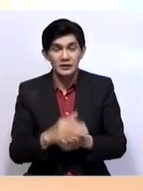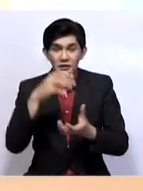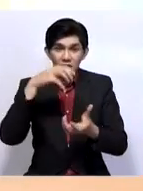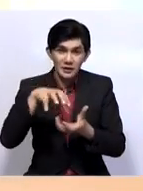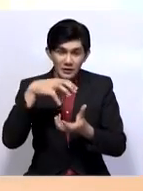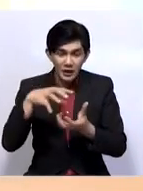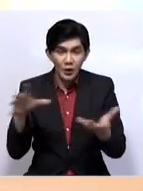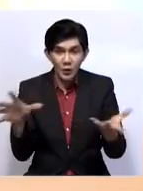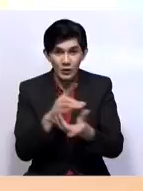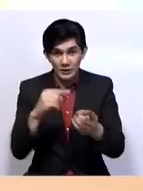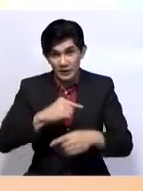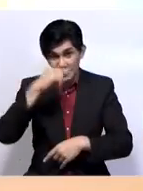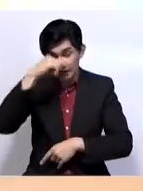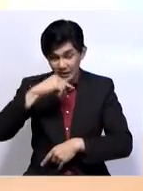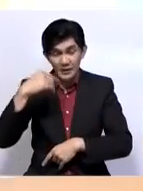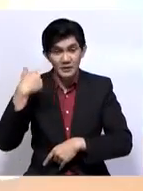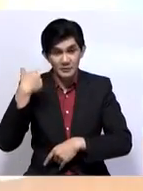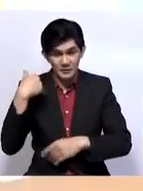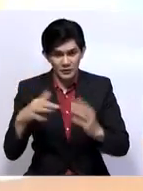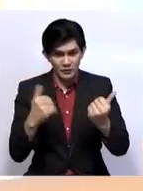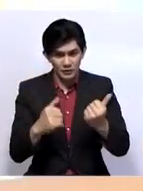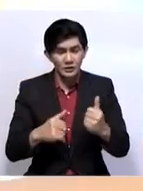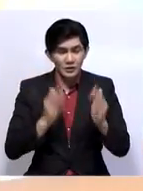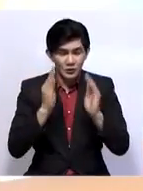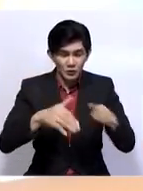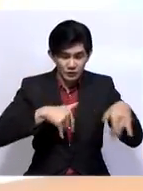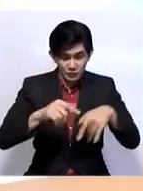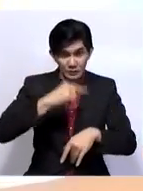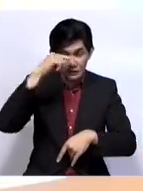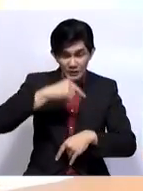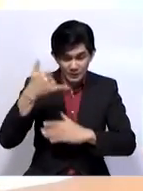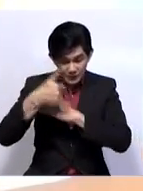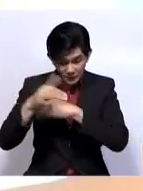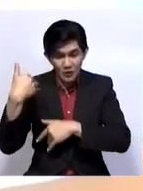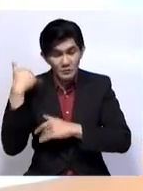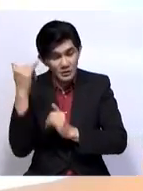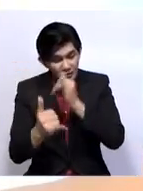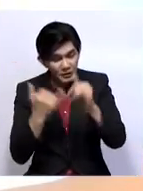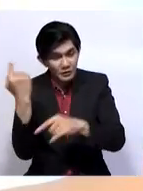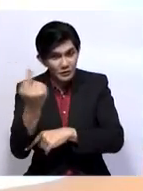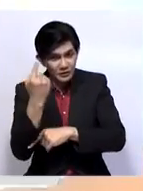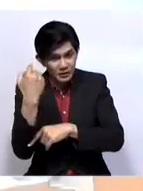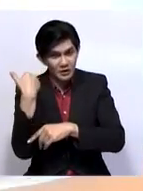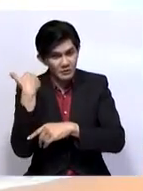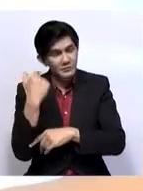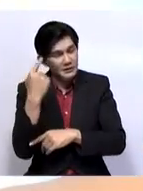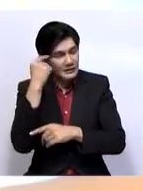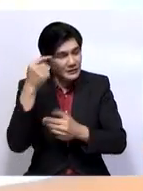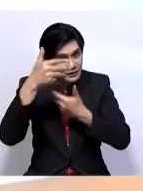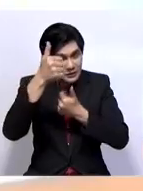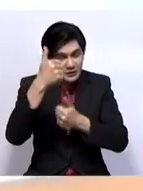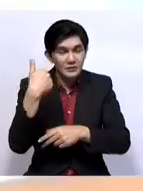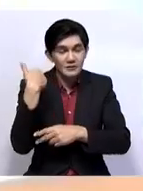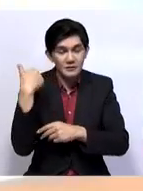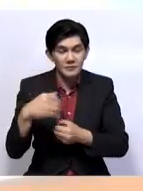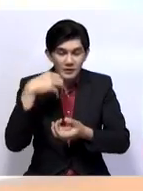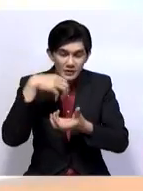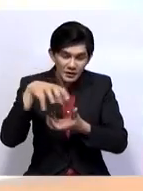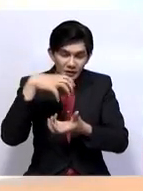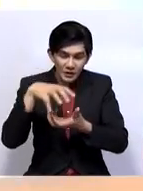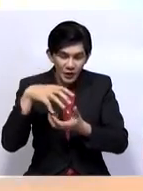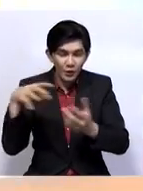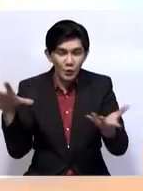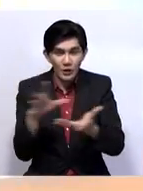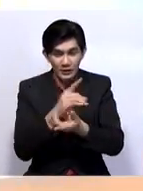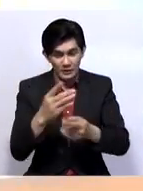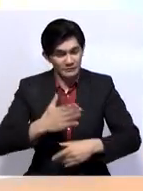อประเพณีไทยก็จะเห็นว่าที่นี่มีทั้งชาวไทยทั้งชาวต่างชาติเขามาเนาะมันก็เป็นที่น่าสนใจแล้วก็เป็นการถ่ายทอดในเรื่องราว